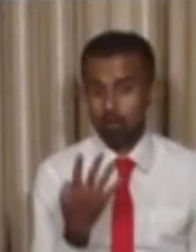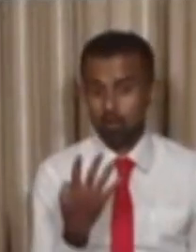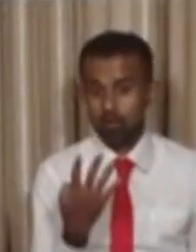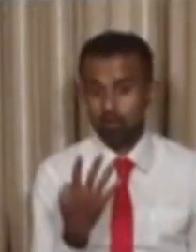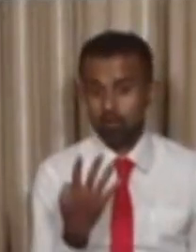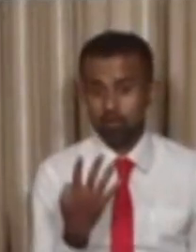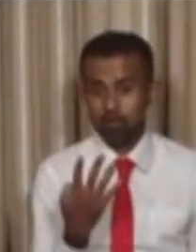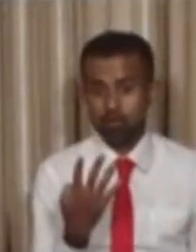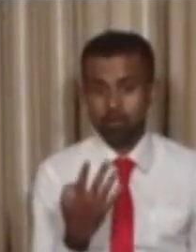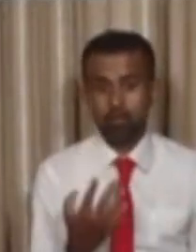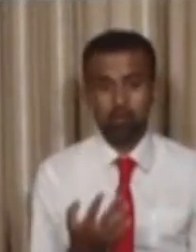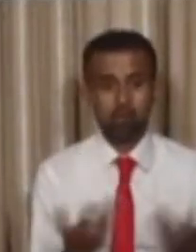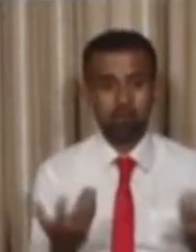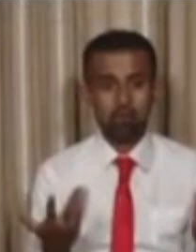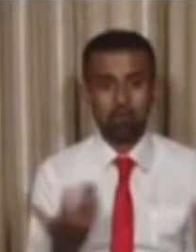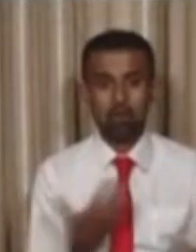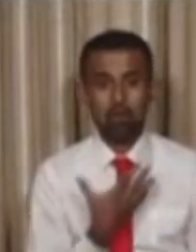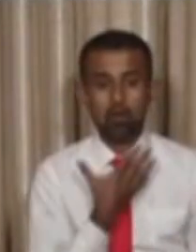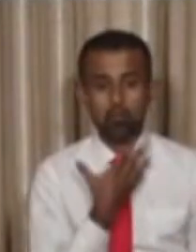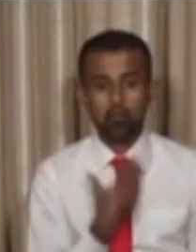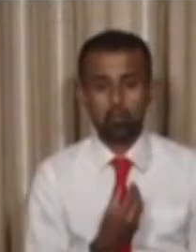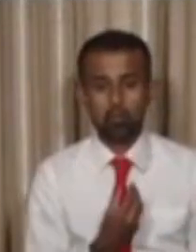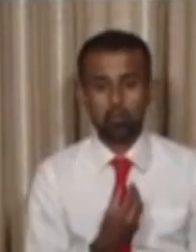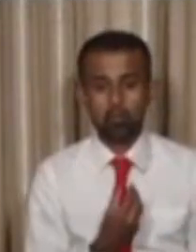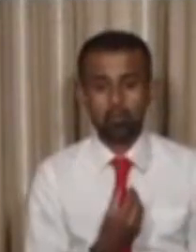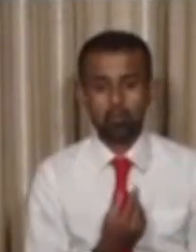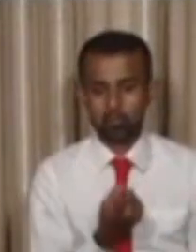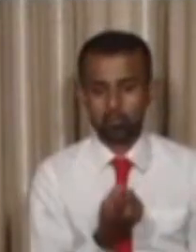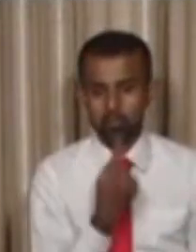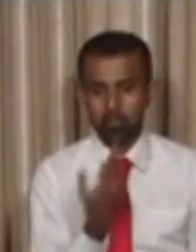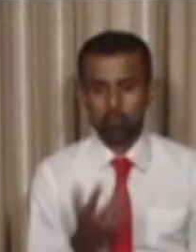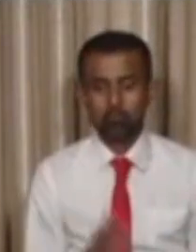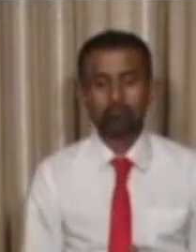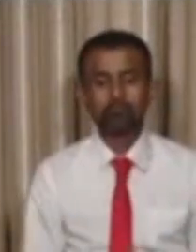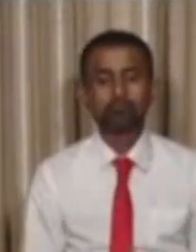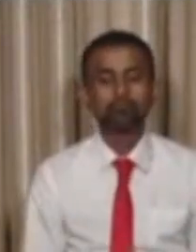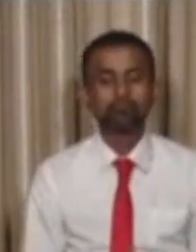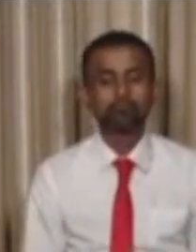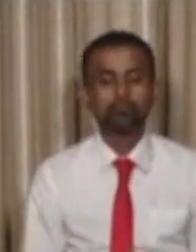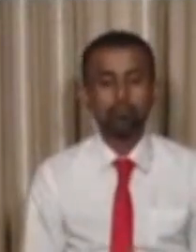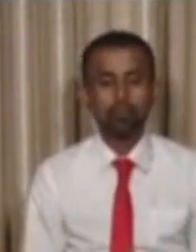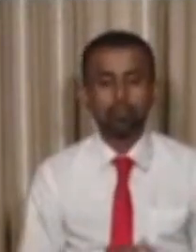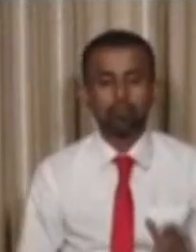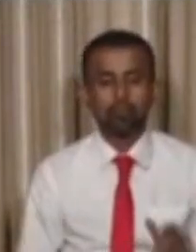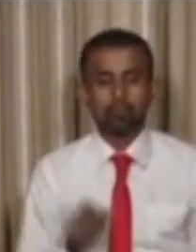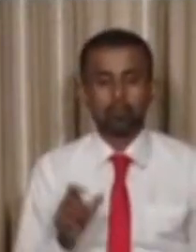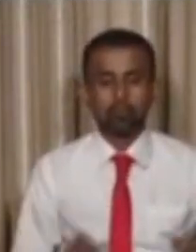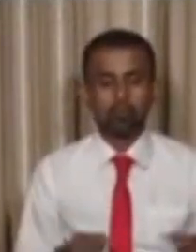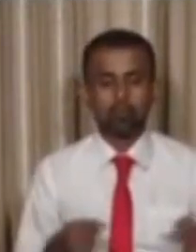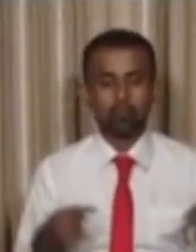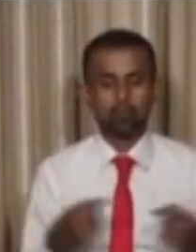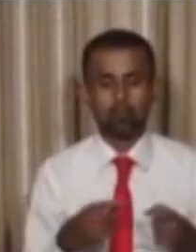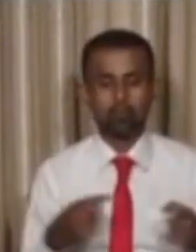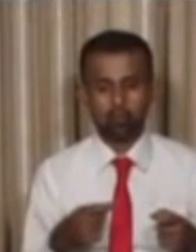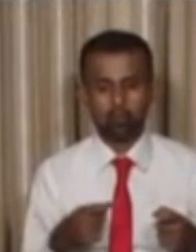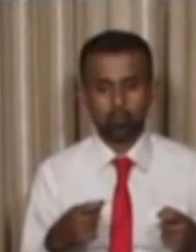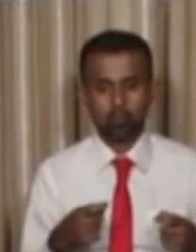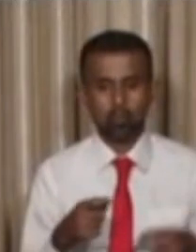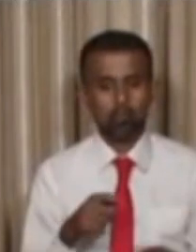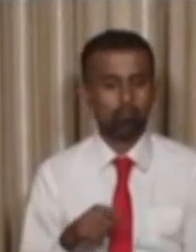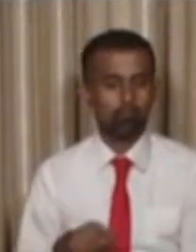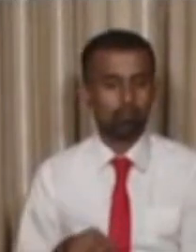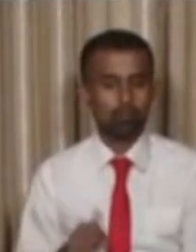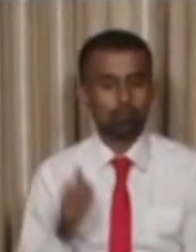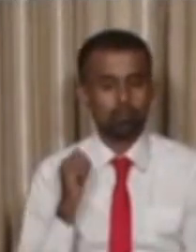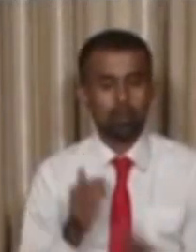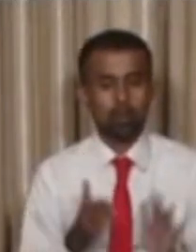உலகம் என்ன தண்டனை வழங்கப் போகிறது? இறுதி யுத்தம் நடக்கிறது. மக்கள் இடம்பெயர்ந்து போய் கொண்டிருக்கிறார்கள். மன்னாரிலே இருந்து வந்த மக்கள் மல்லாவியிலே